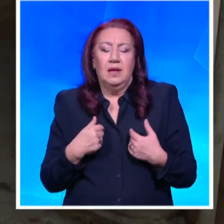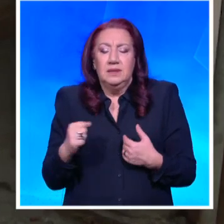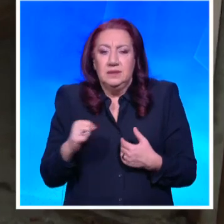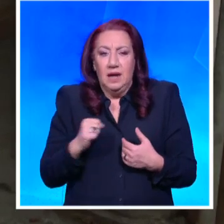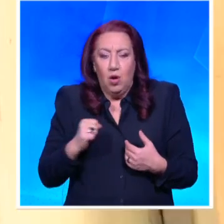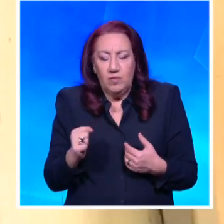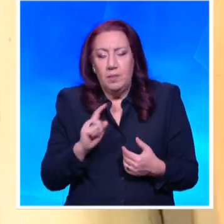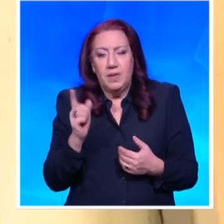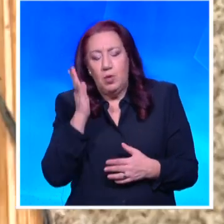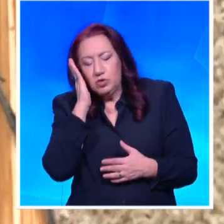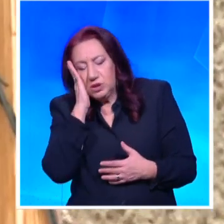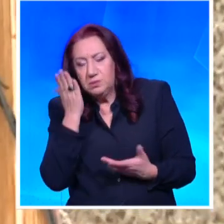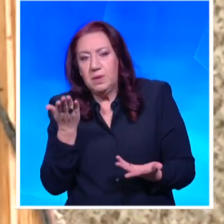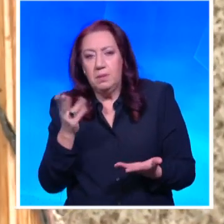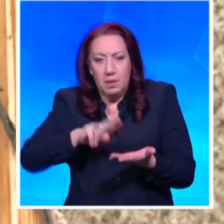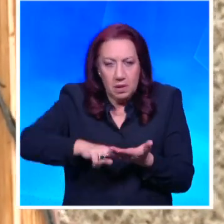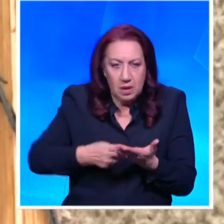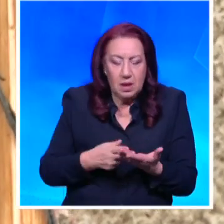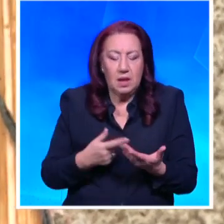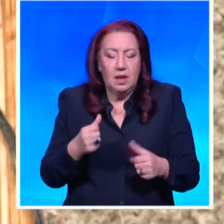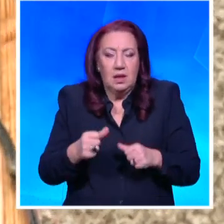под напрежение.